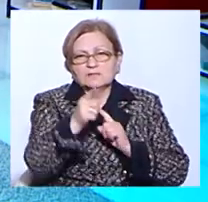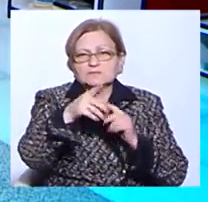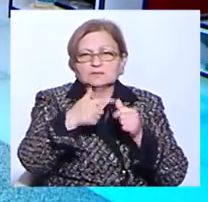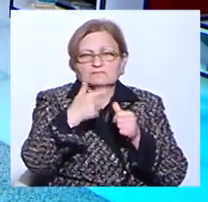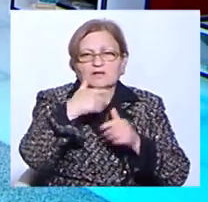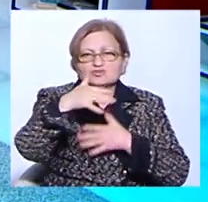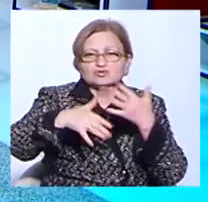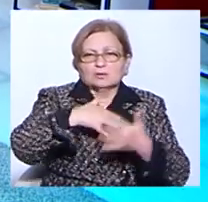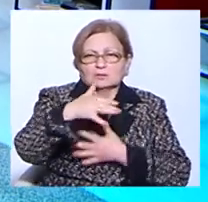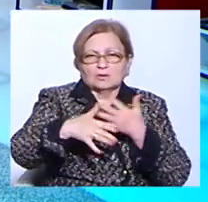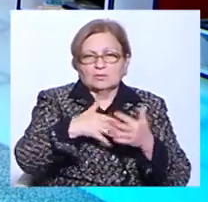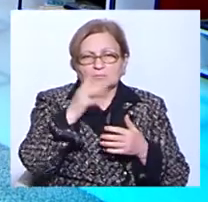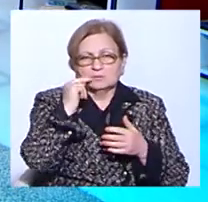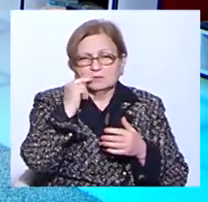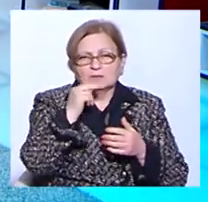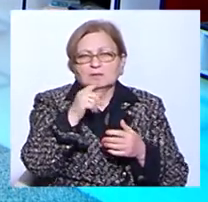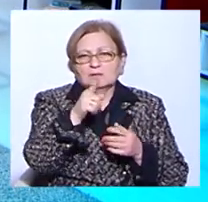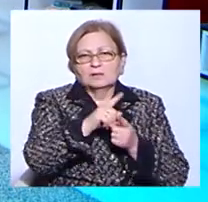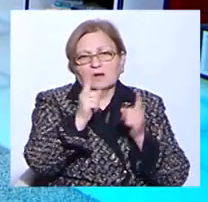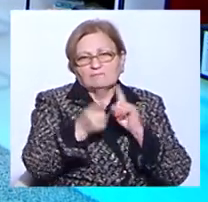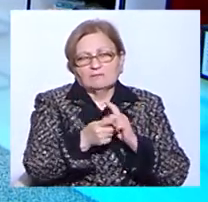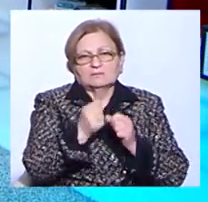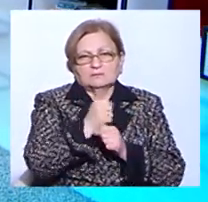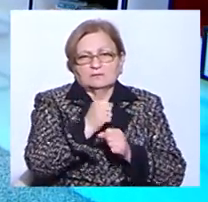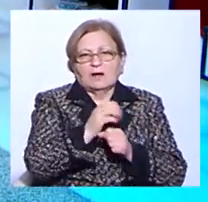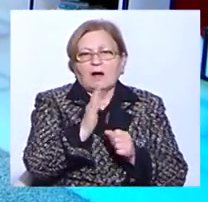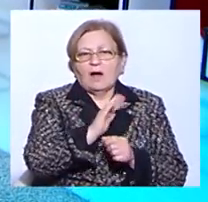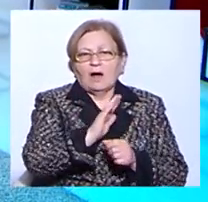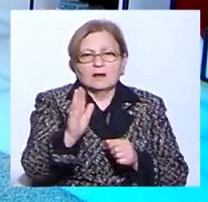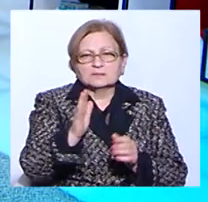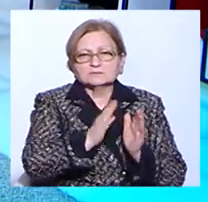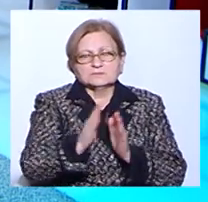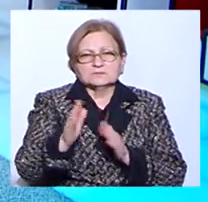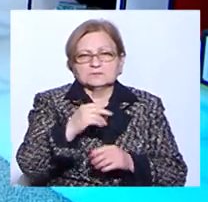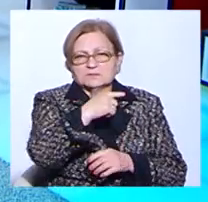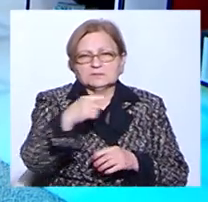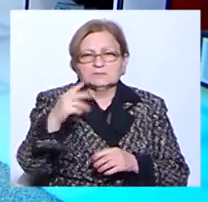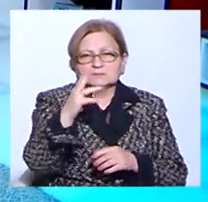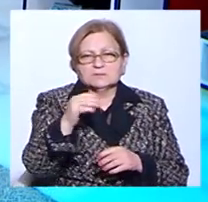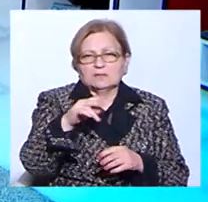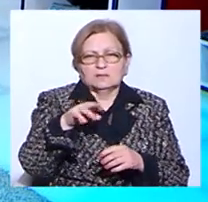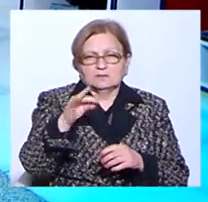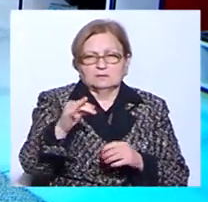ანუ მთელი და წილადი არაწესიერ წილადად. აი როგორ? რატომ